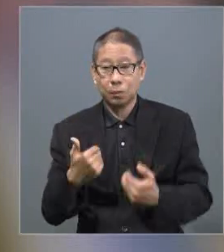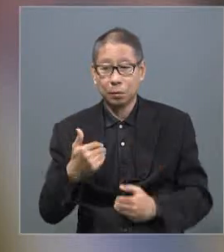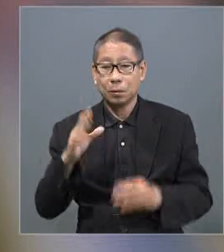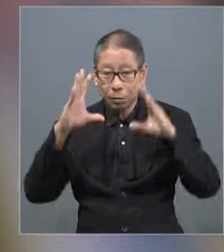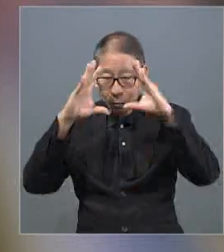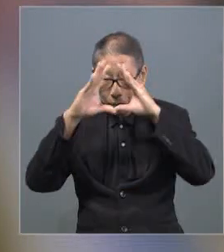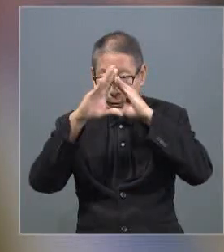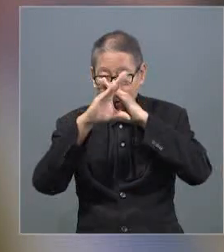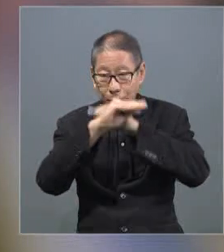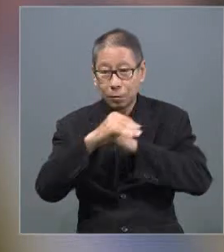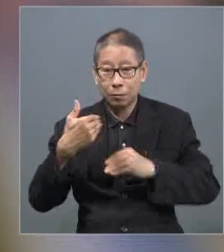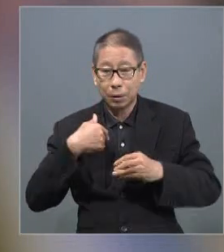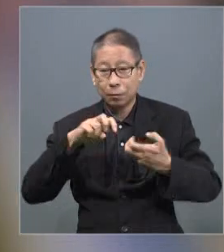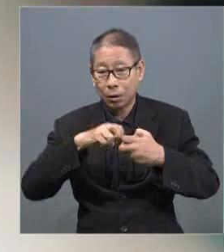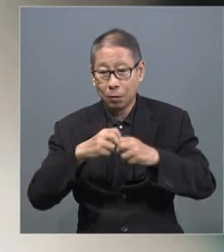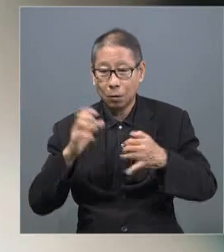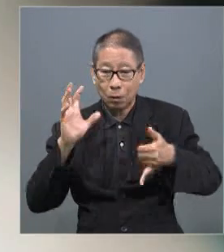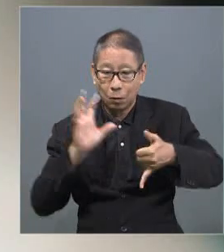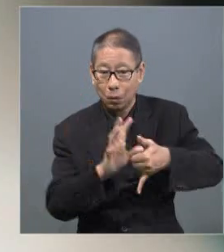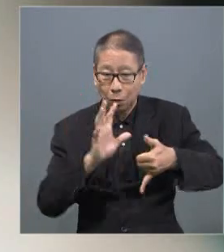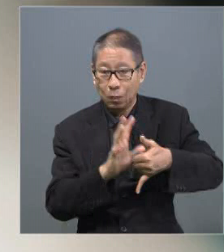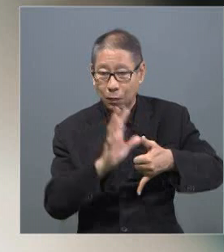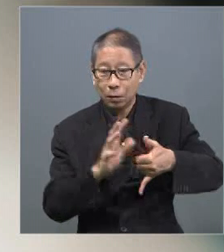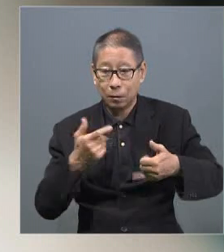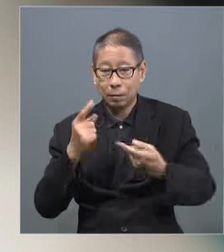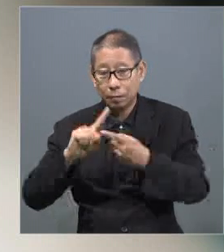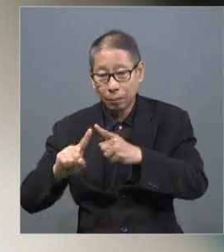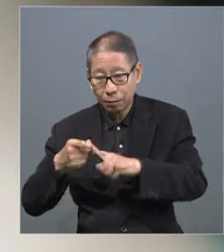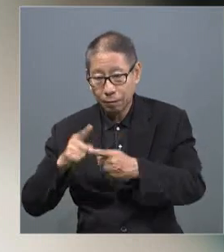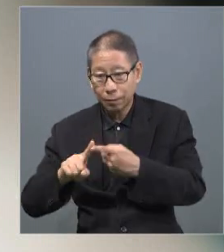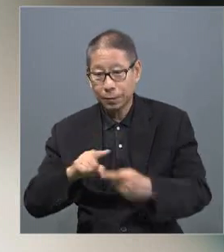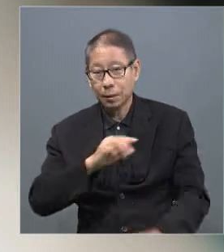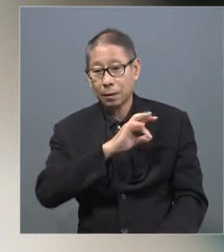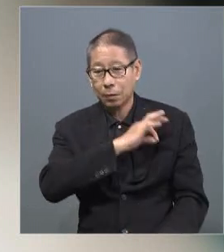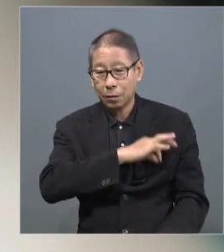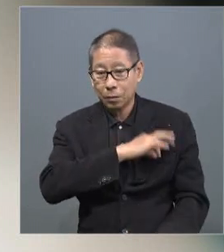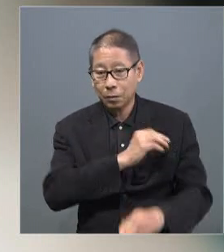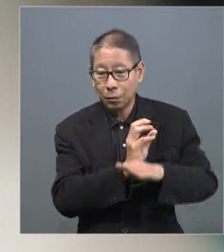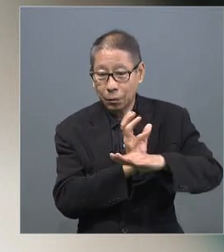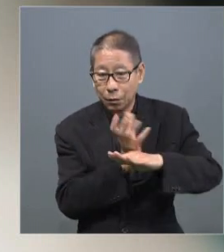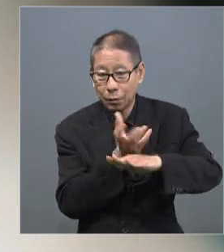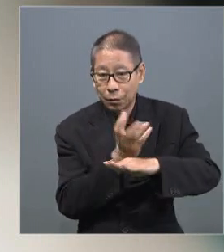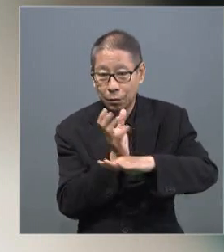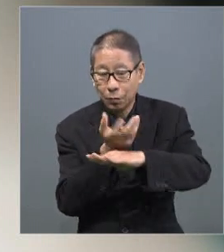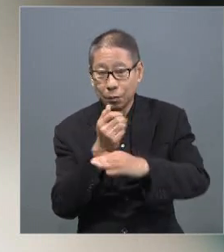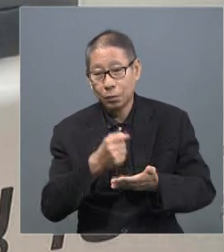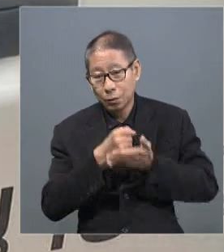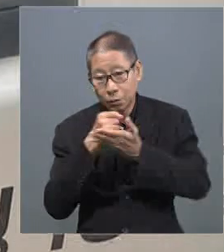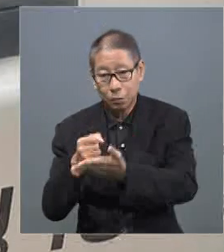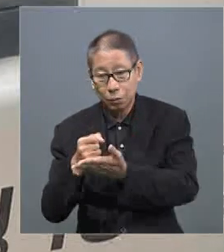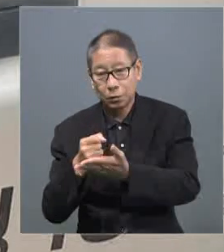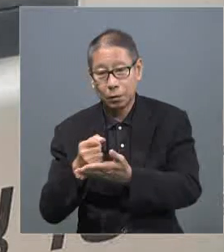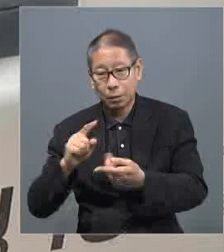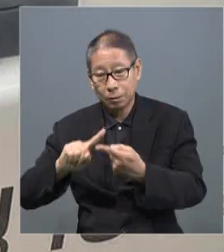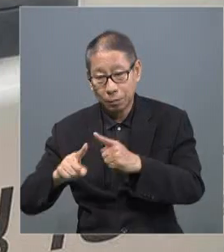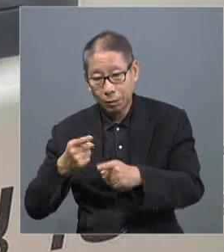ผ่านมาเกิดเหตุเป็นลักษณะชุลมุนขึ้นมาอีกนะครับคือกลุ่มของเพื่อนๆอาสานะฮะที่ไปรวมตัวกันที่สนคนายยาวนะครับ